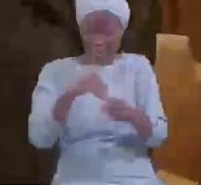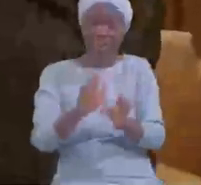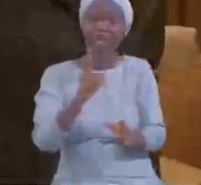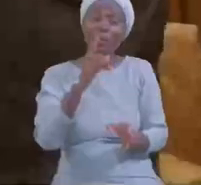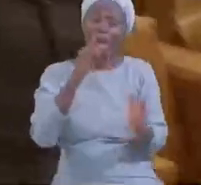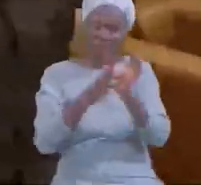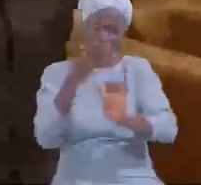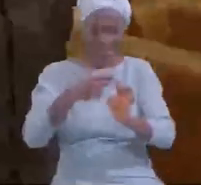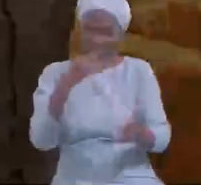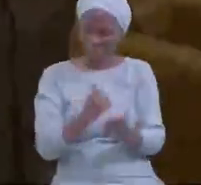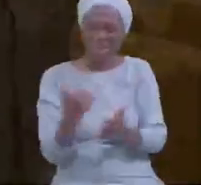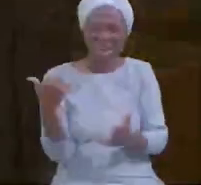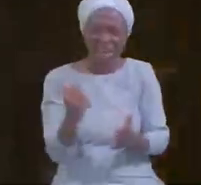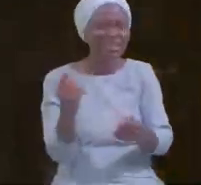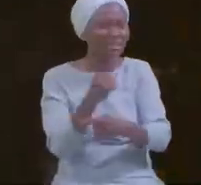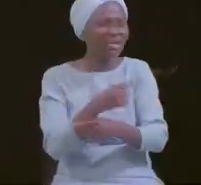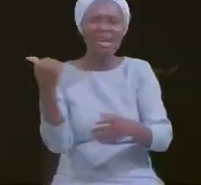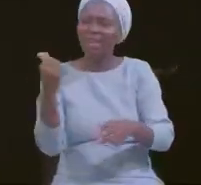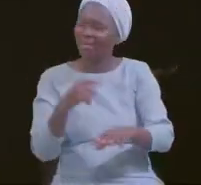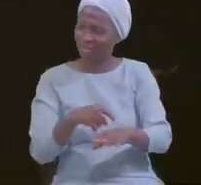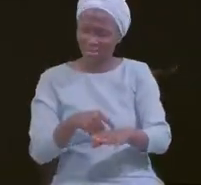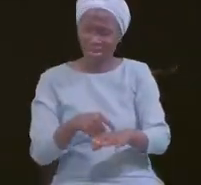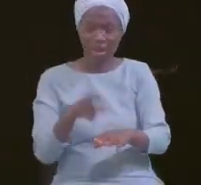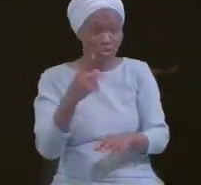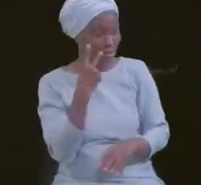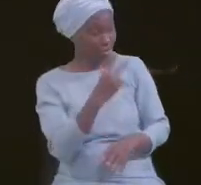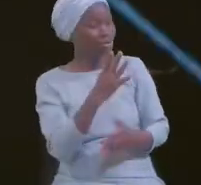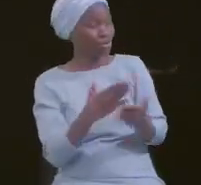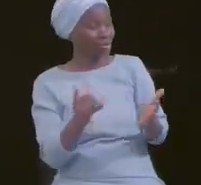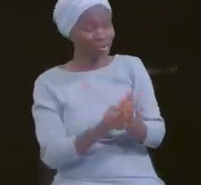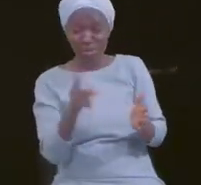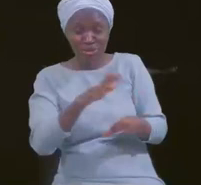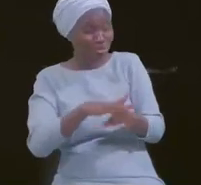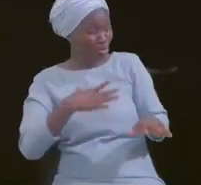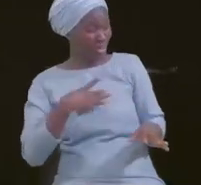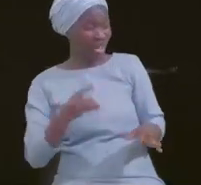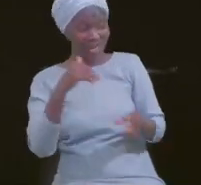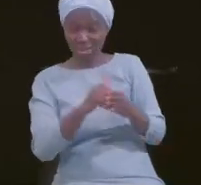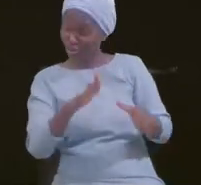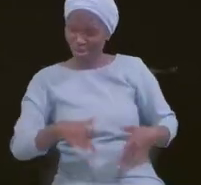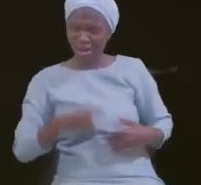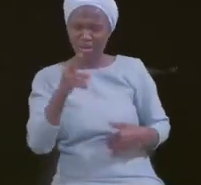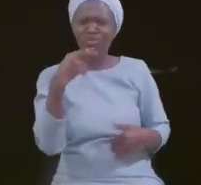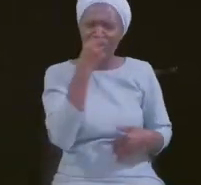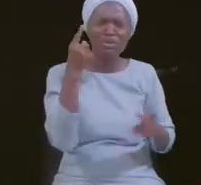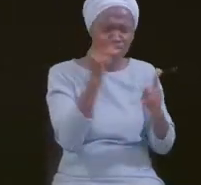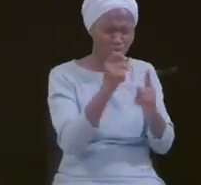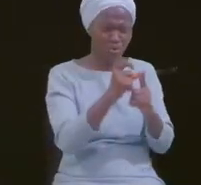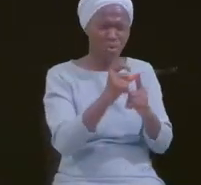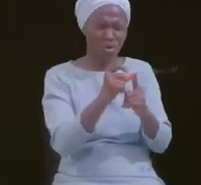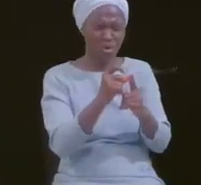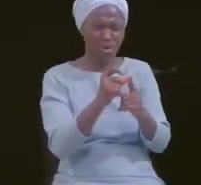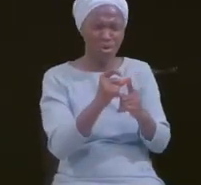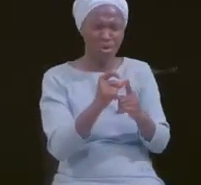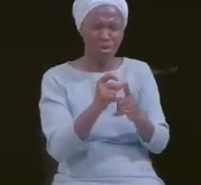Tout à chaque jour, toutes les fois que vous voyez ce que vous n'appréciez pas dans votre vie, déclarez la parole, le